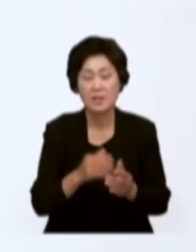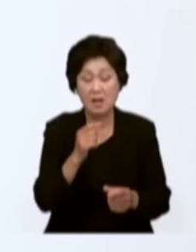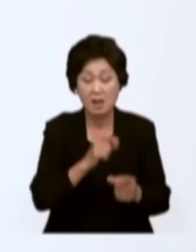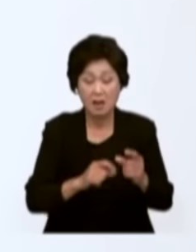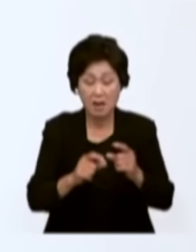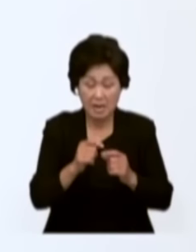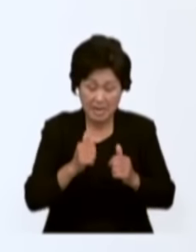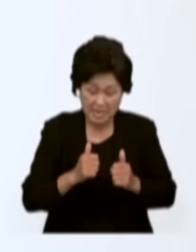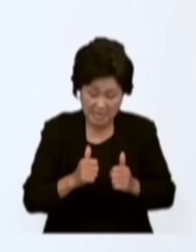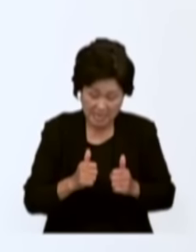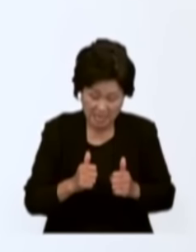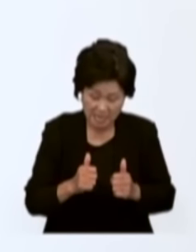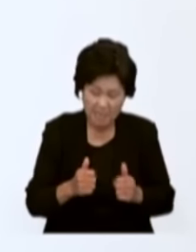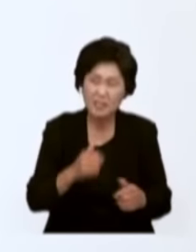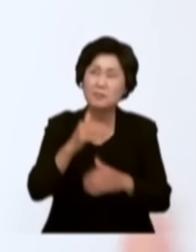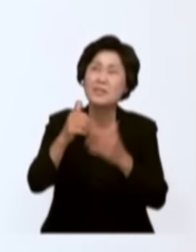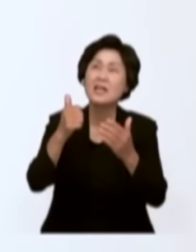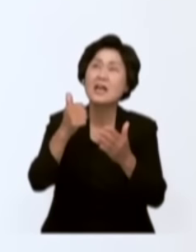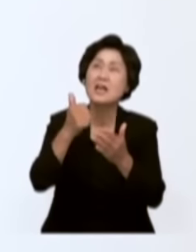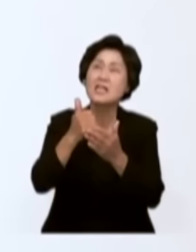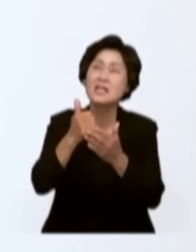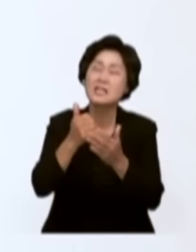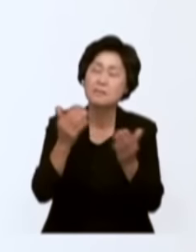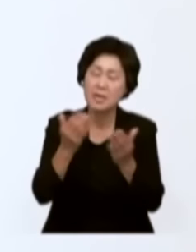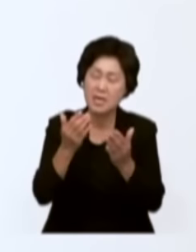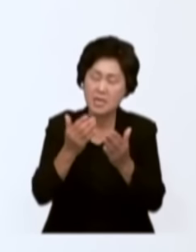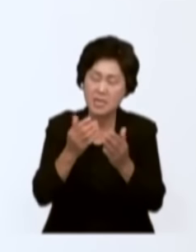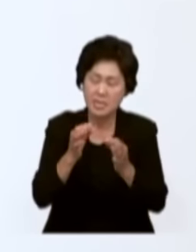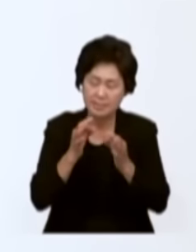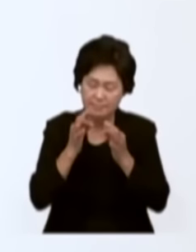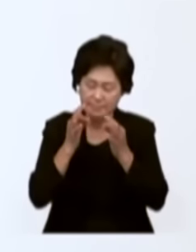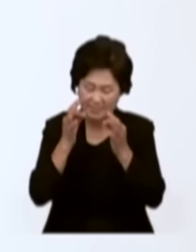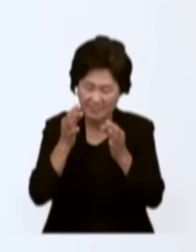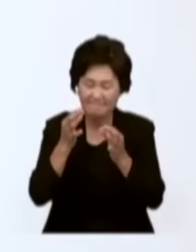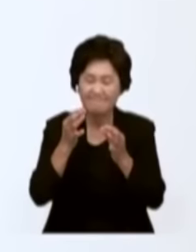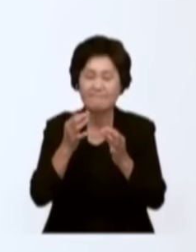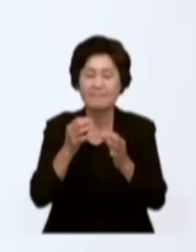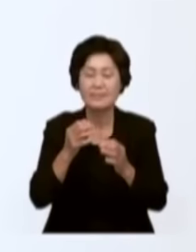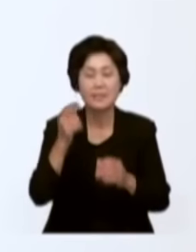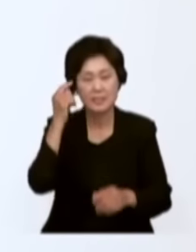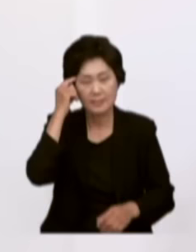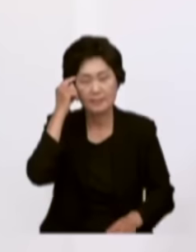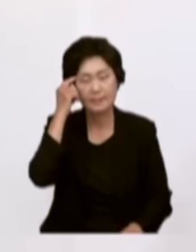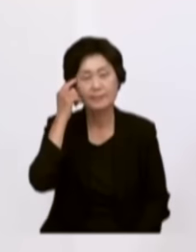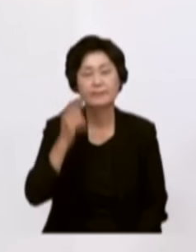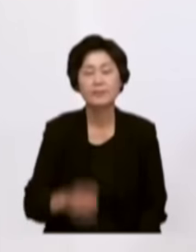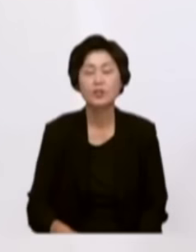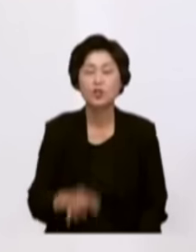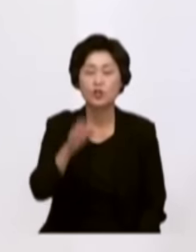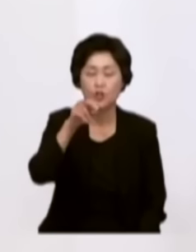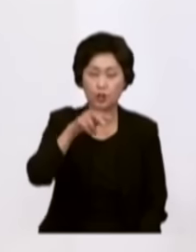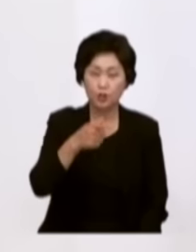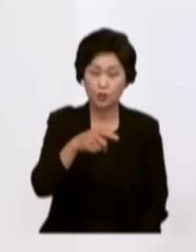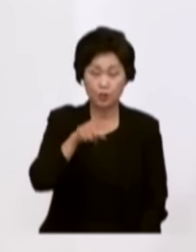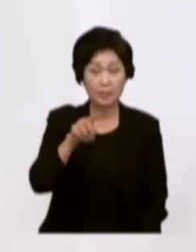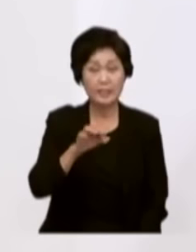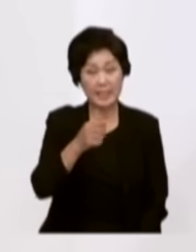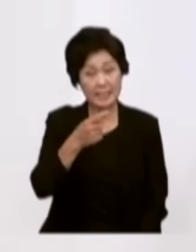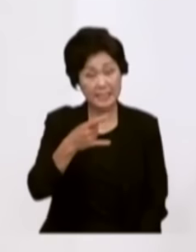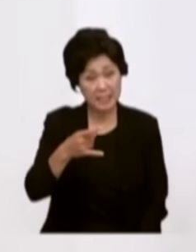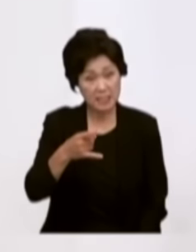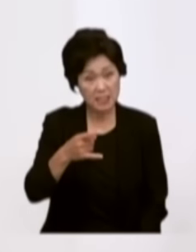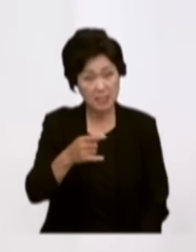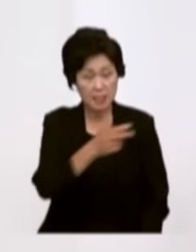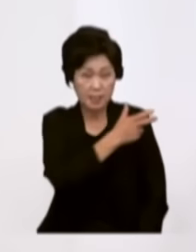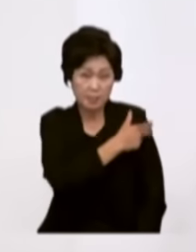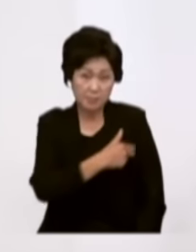정말 일해야 되겠다라고 했는데 그 윤상희 집사님께서 저보고 저기 연세중앙 침례교회 가서 찬양